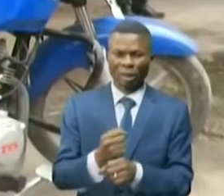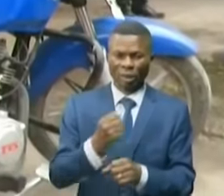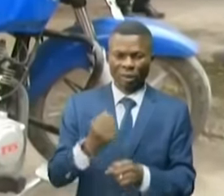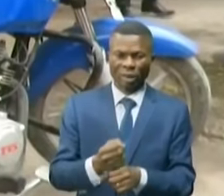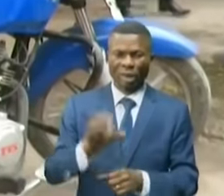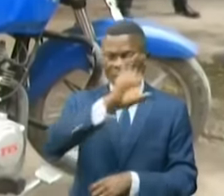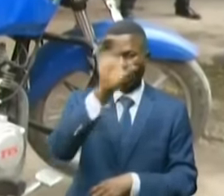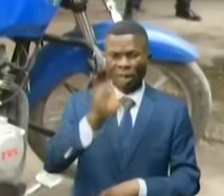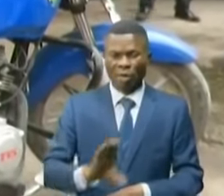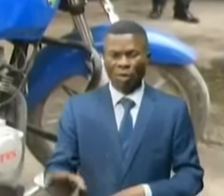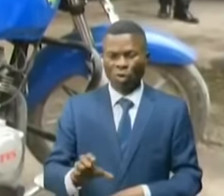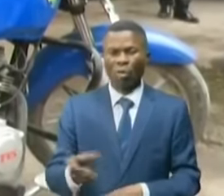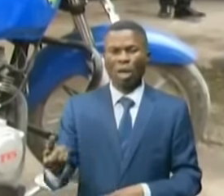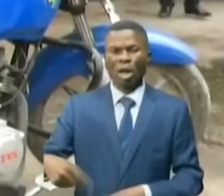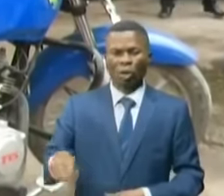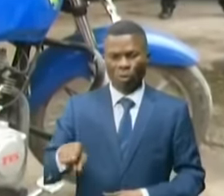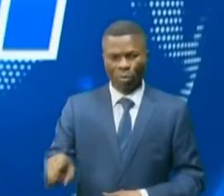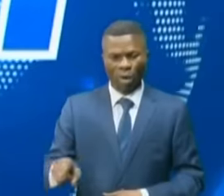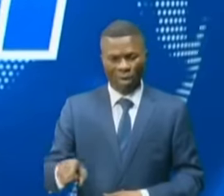la commune de la Gombe.